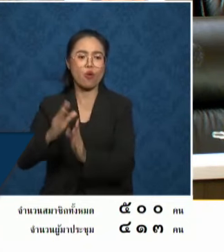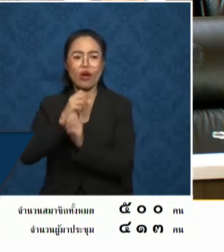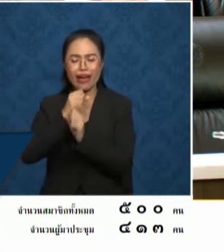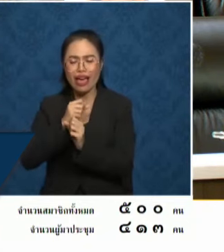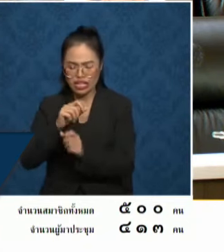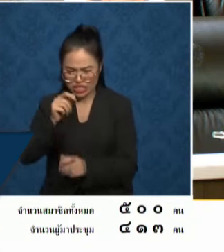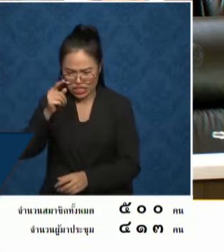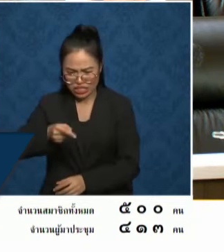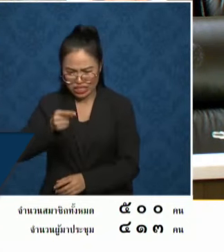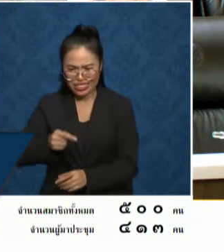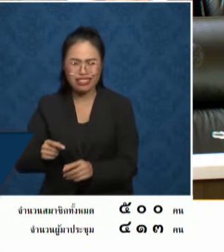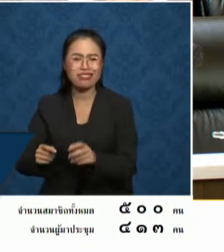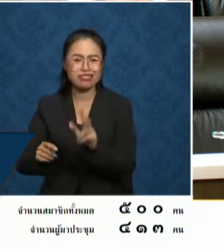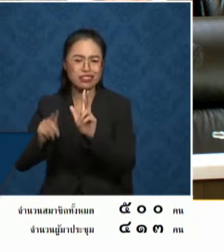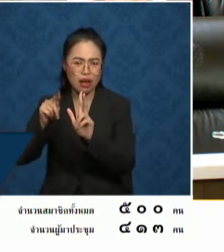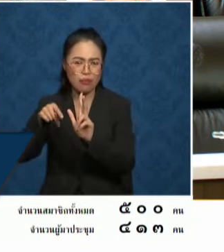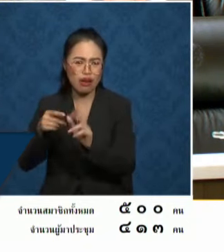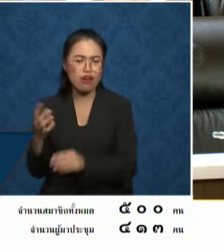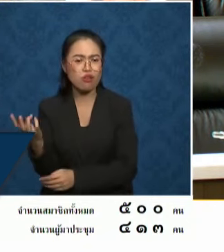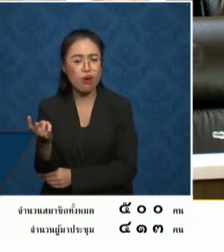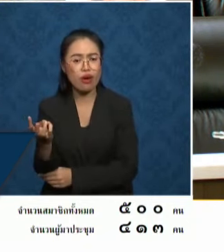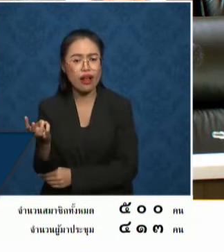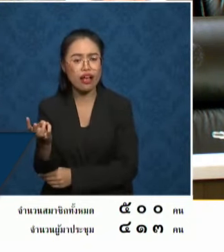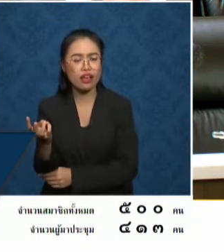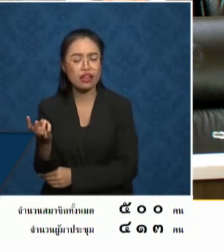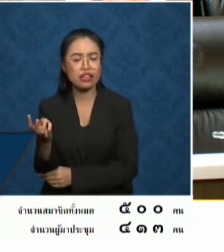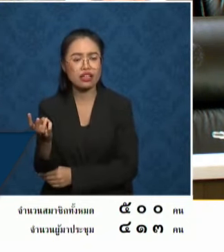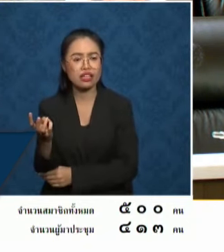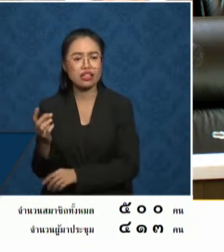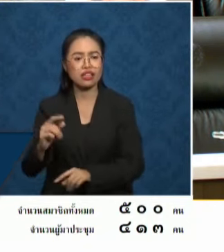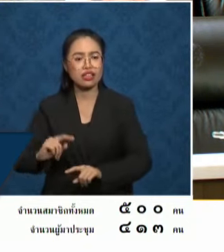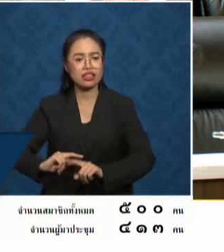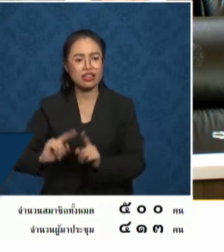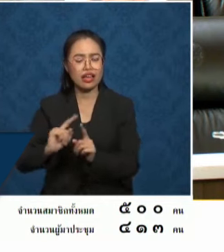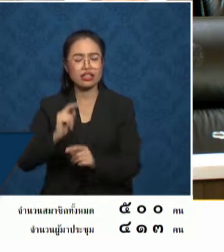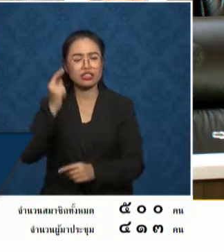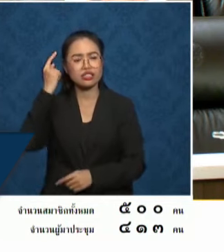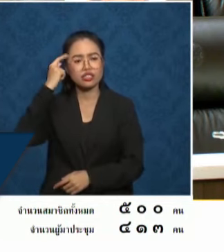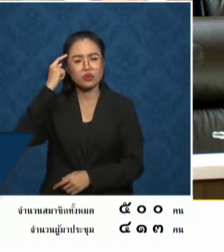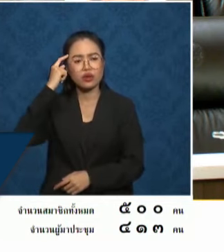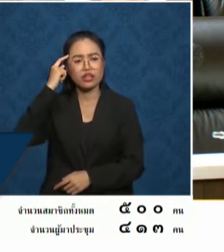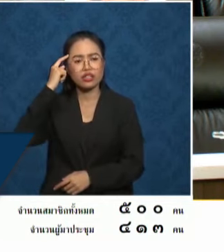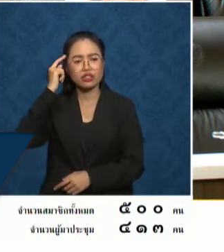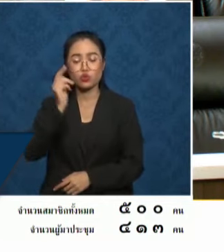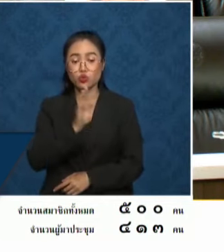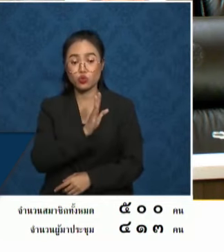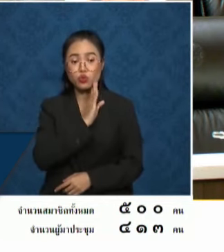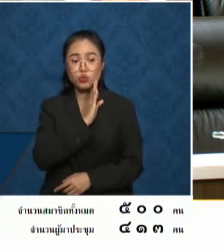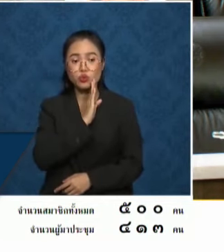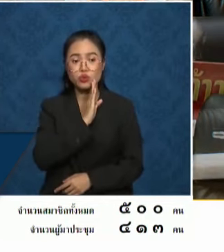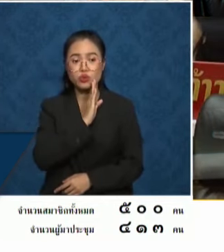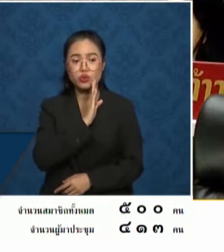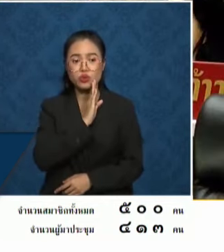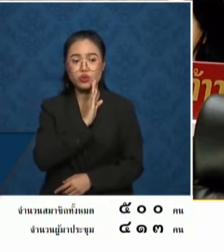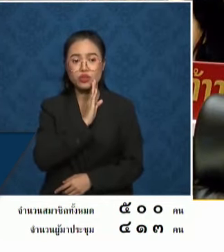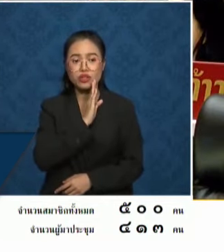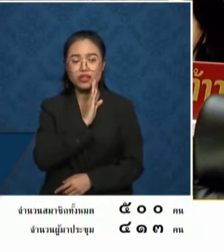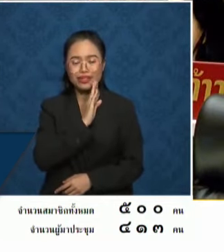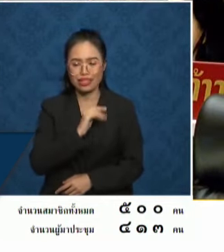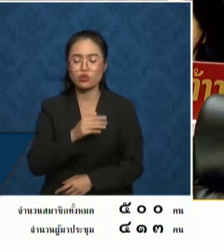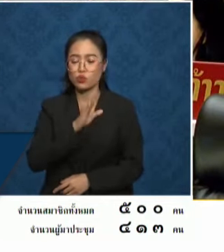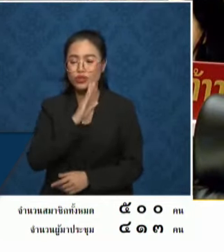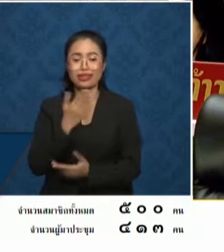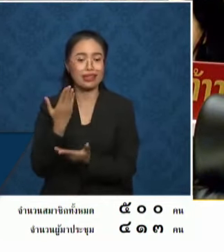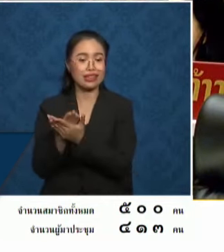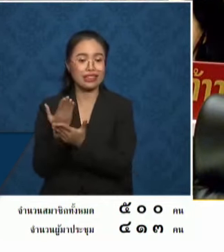ข้างต่ำนะคะแต่ถือว่าเราเนี่ยถ้าขออภัยค่ะในเมื่อ 3,000